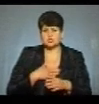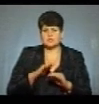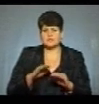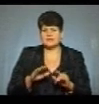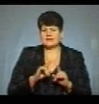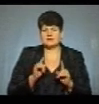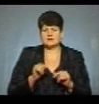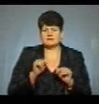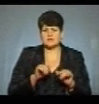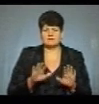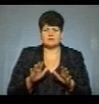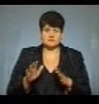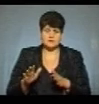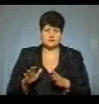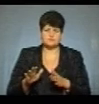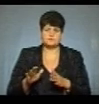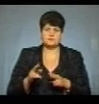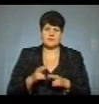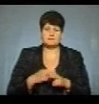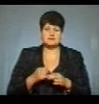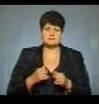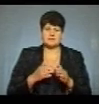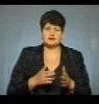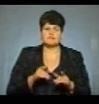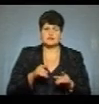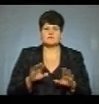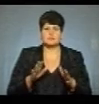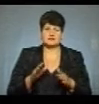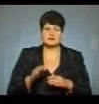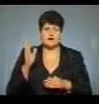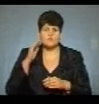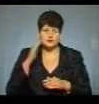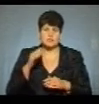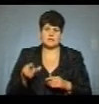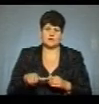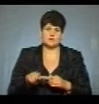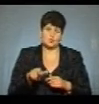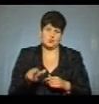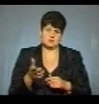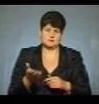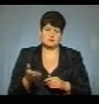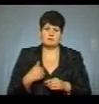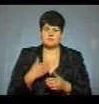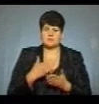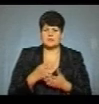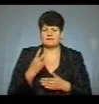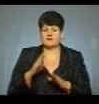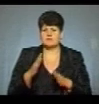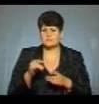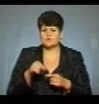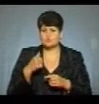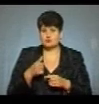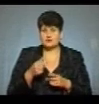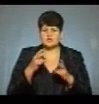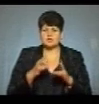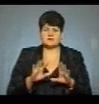таких випадках, але безпеки і в випадках на воді, і на дорозі. Ми мали два випадки в цьому році.